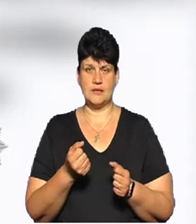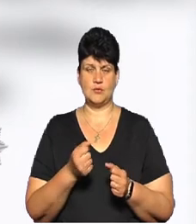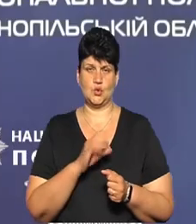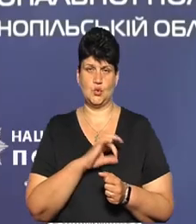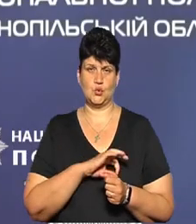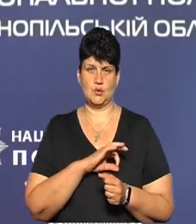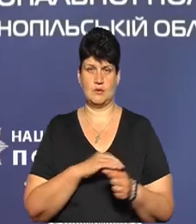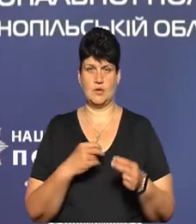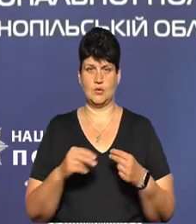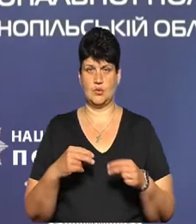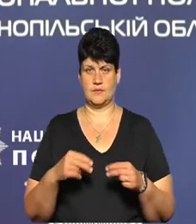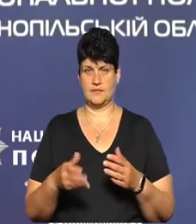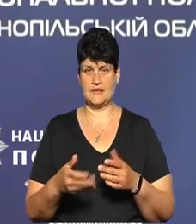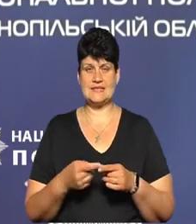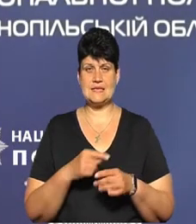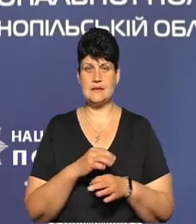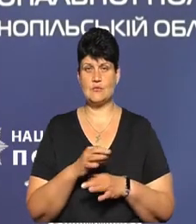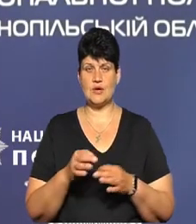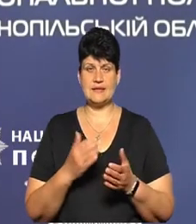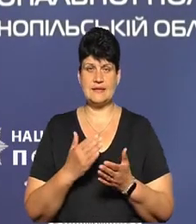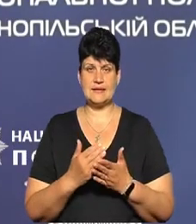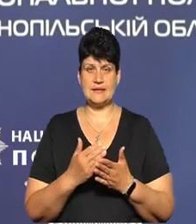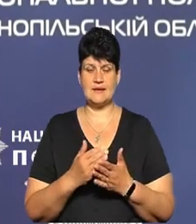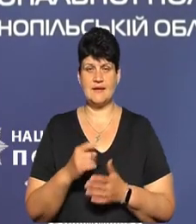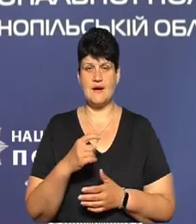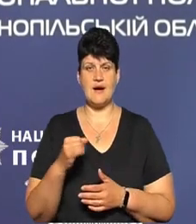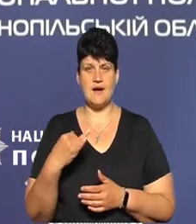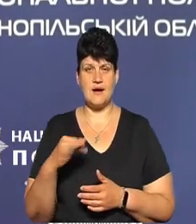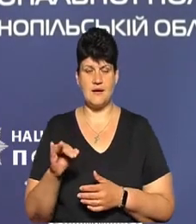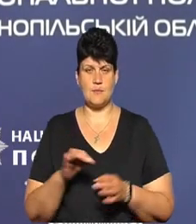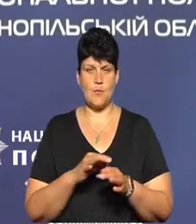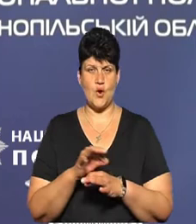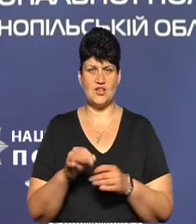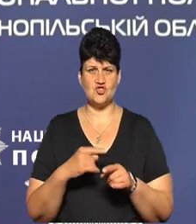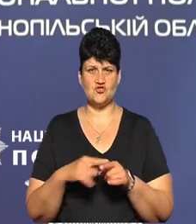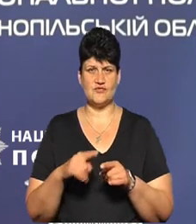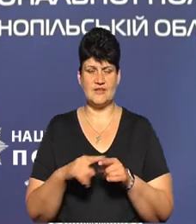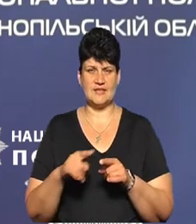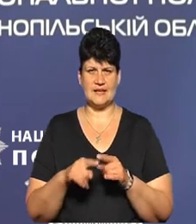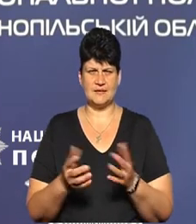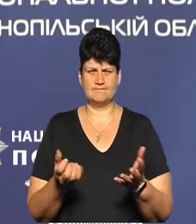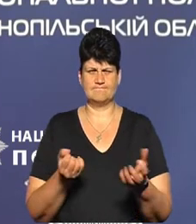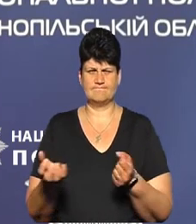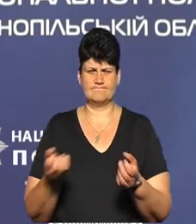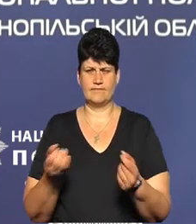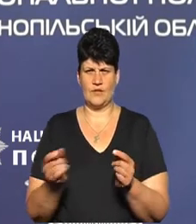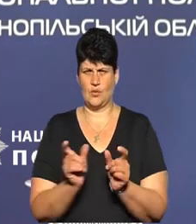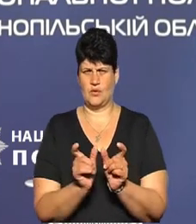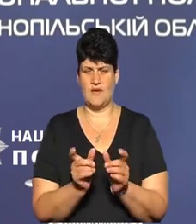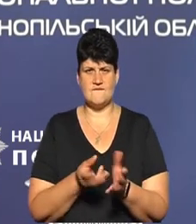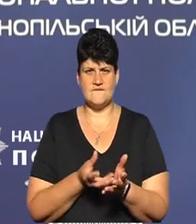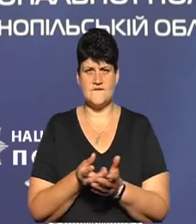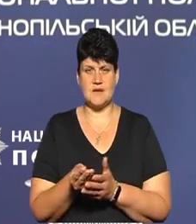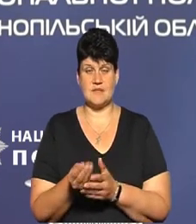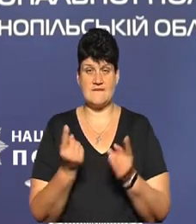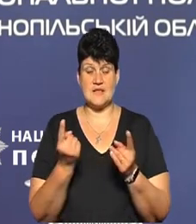товарів. Даний проект є так званим хайп-проектом, тобто швидкий набір користувачів, короткострокова виплата, велика акція,